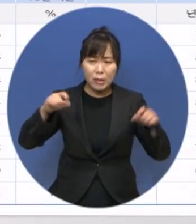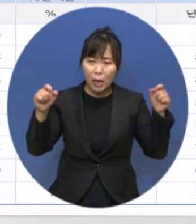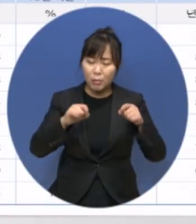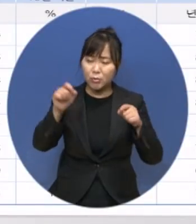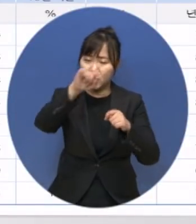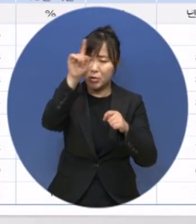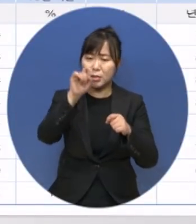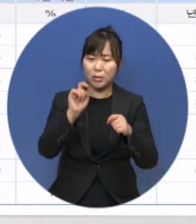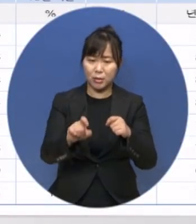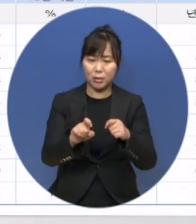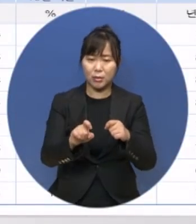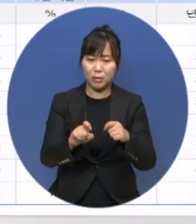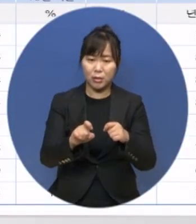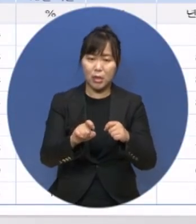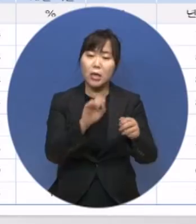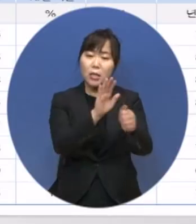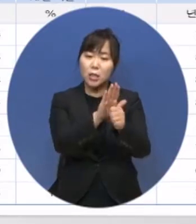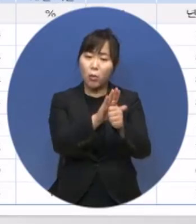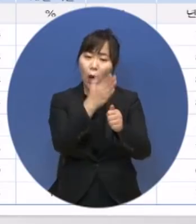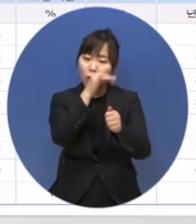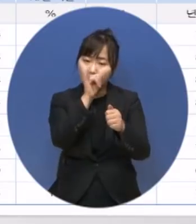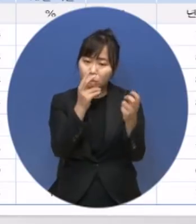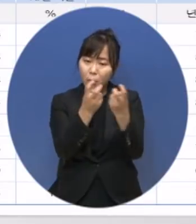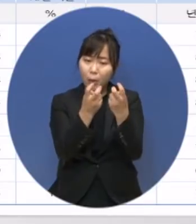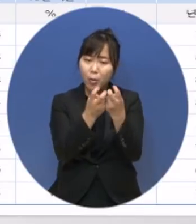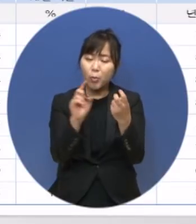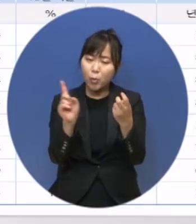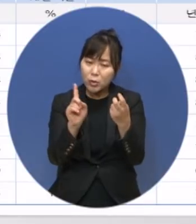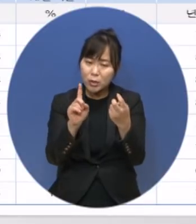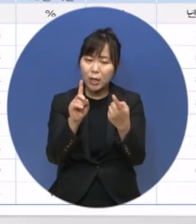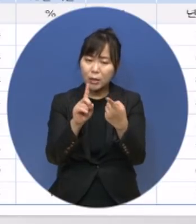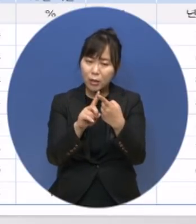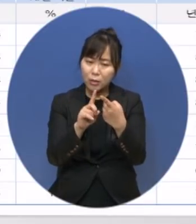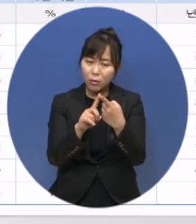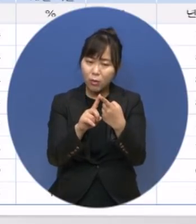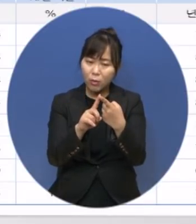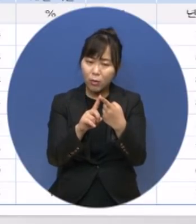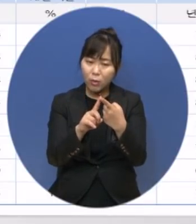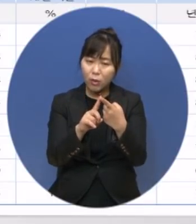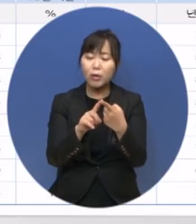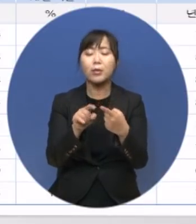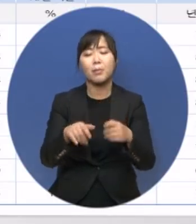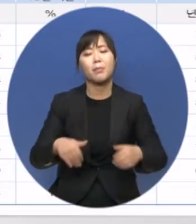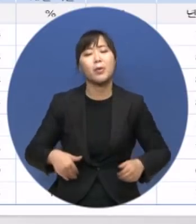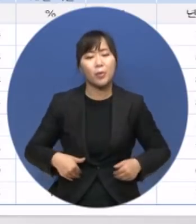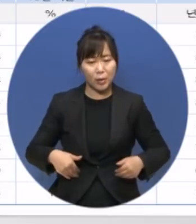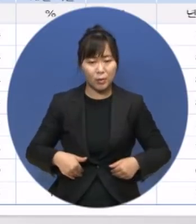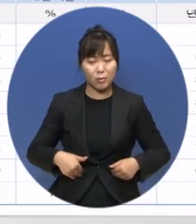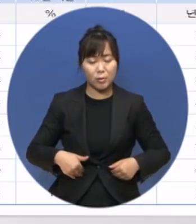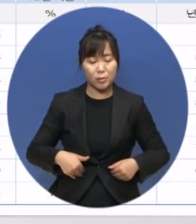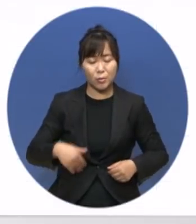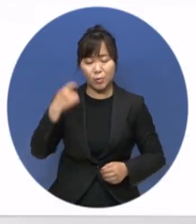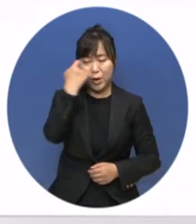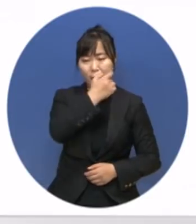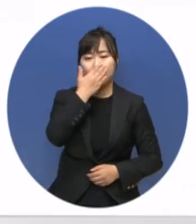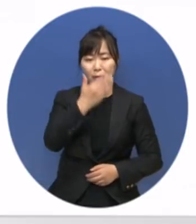짧은지, 그러면 지원을 할 수 있는 방법이 무엇인지 이런 것들이 이제 필요하다는 것이 여기서